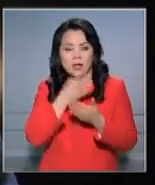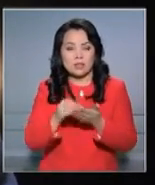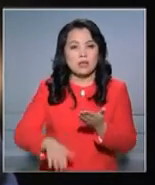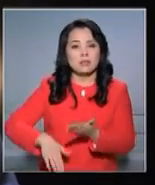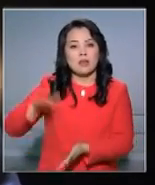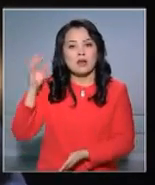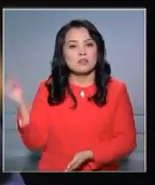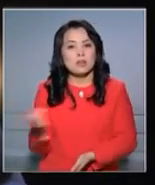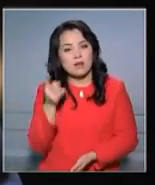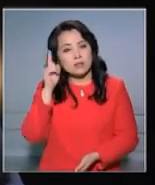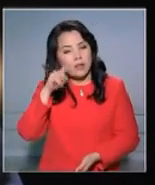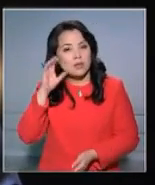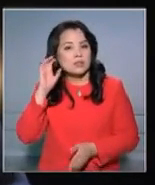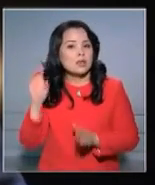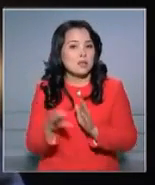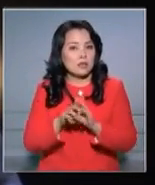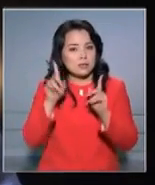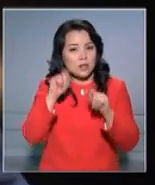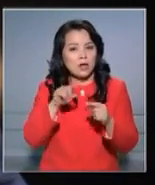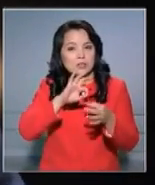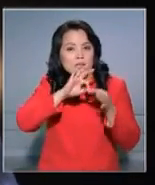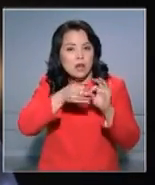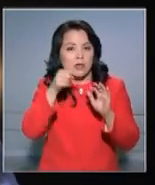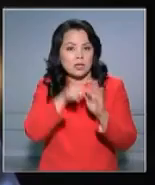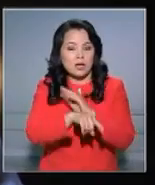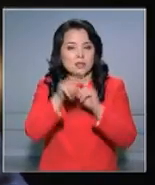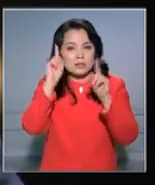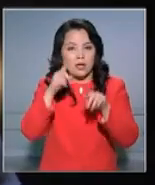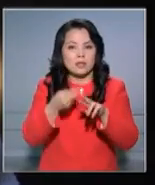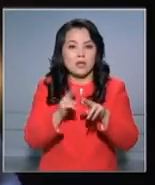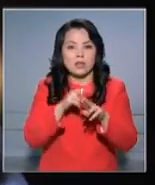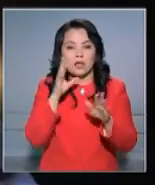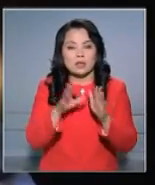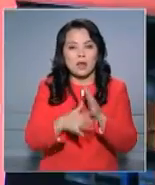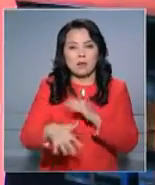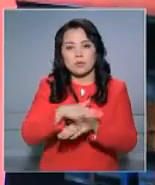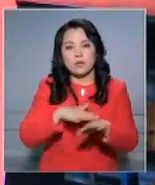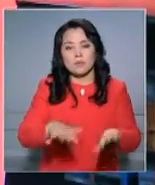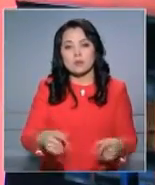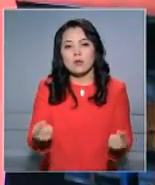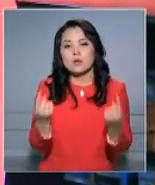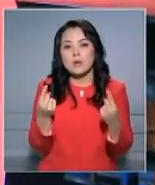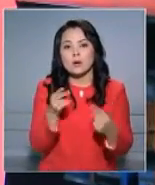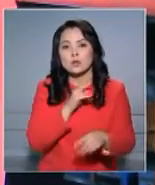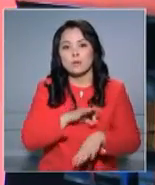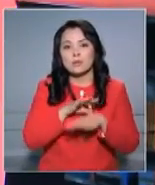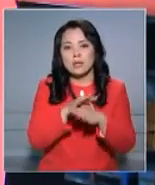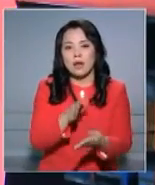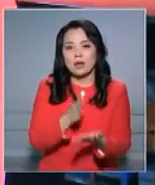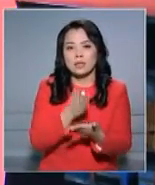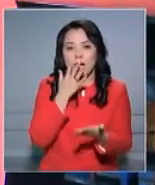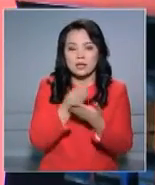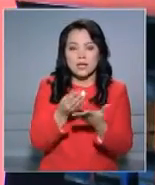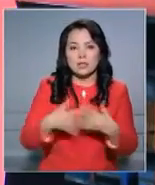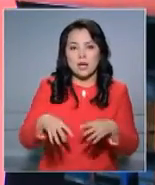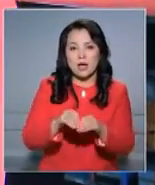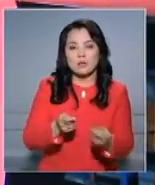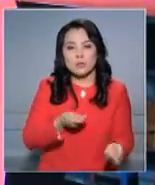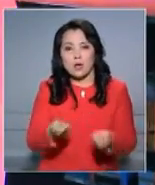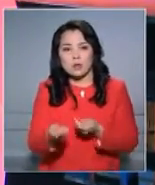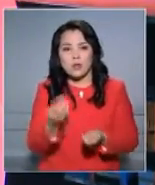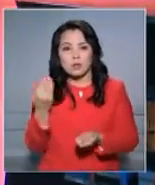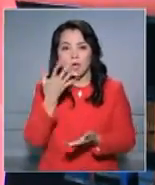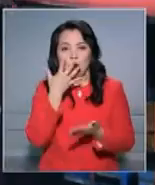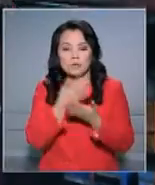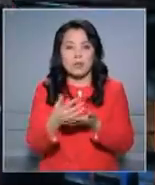кеніші жайында біліп өстік. Бұл алапат күш пен орасан қуаттың тоғысқан жері. Отағасы Ришат Әміренов басқаратын таспалы